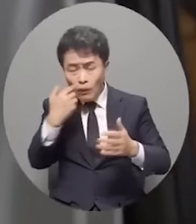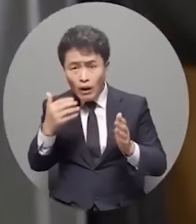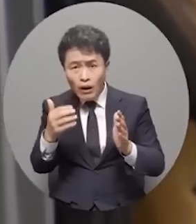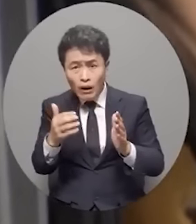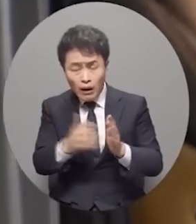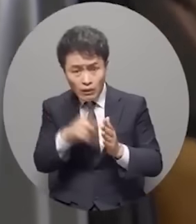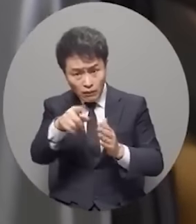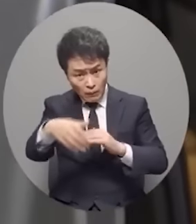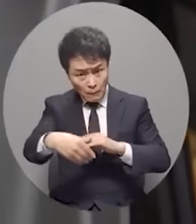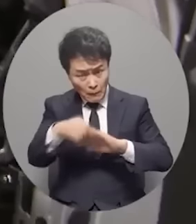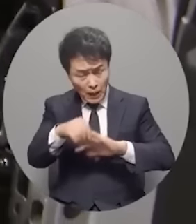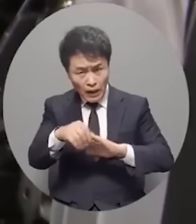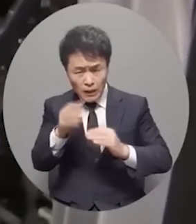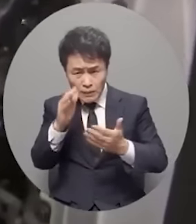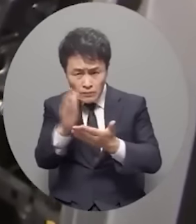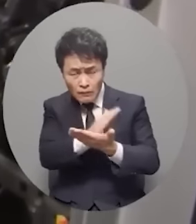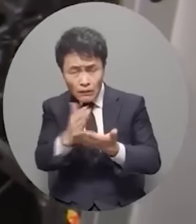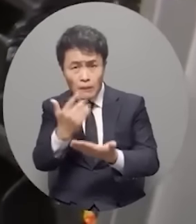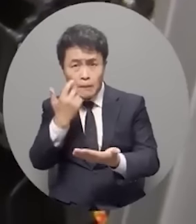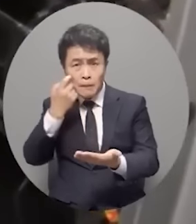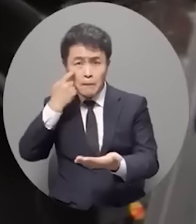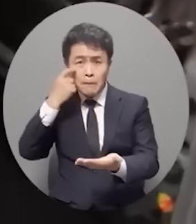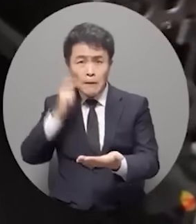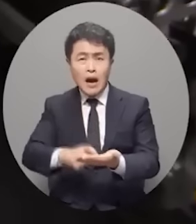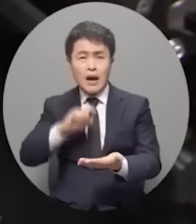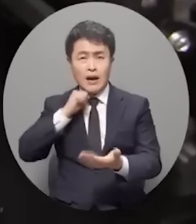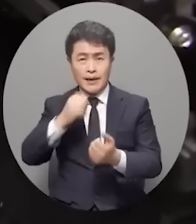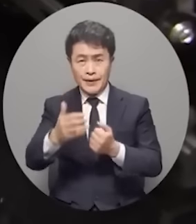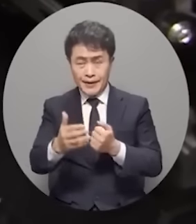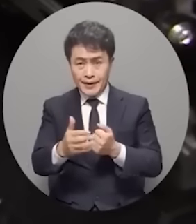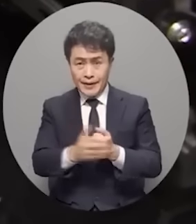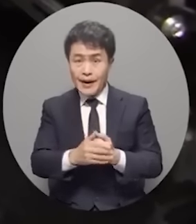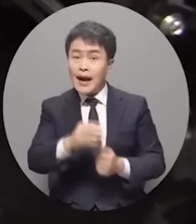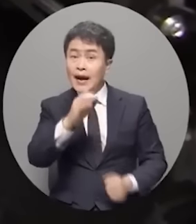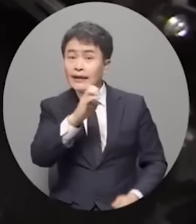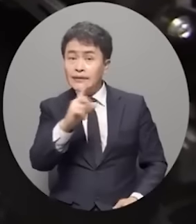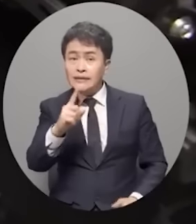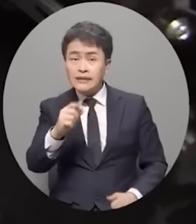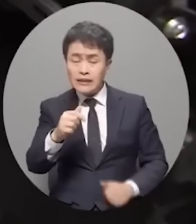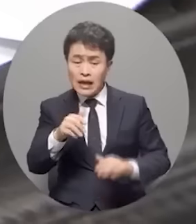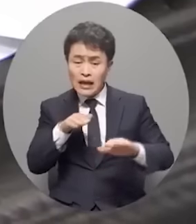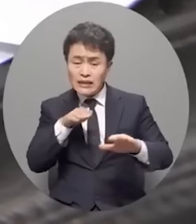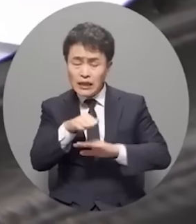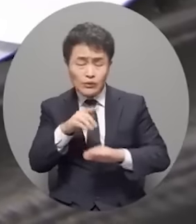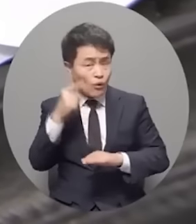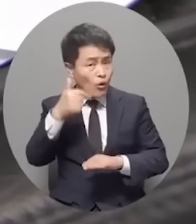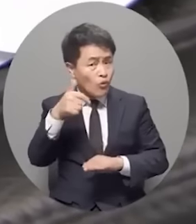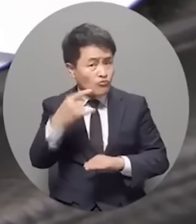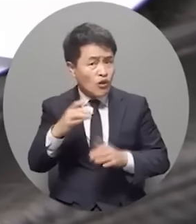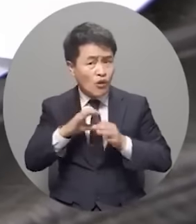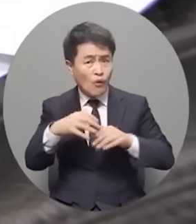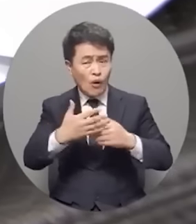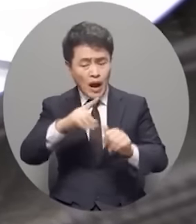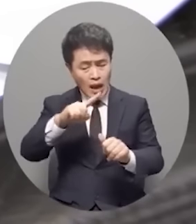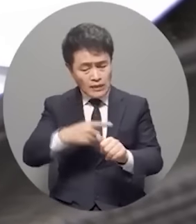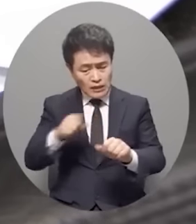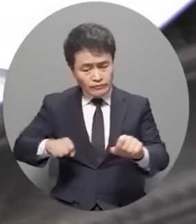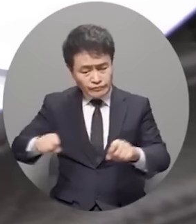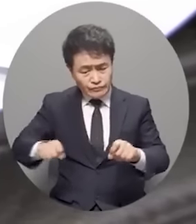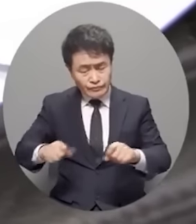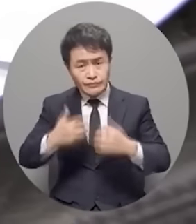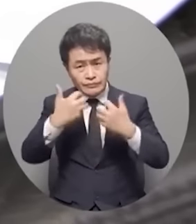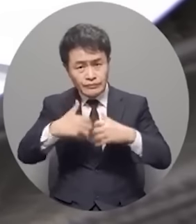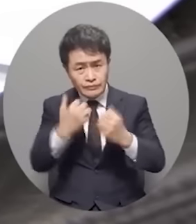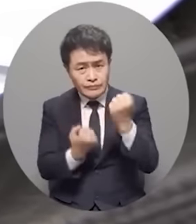명확히 밝혀낼 수 없습니다. ECU는 자동차의 뇌에 해당하는 장치로 엔진이나 자동 변속기 등을 제어하는